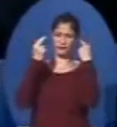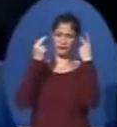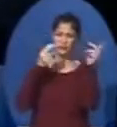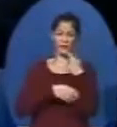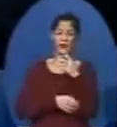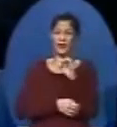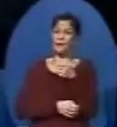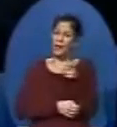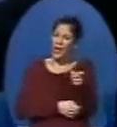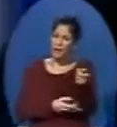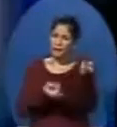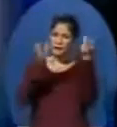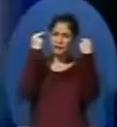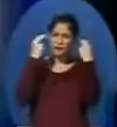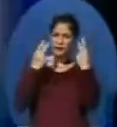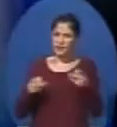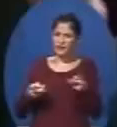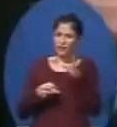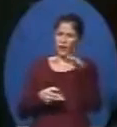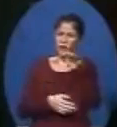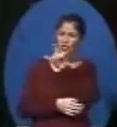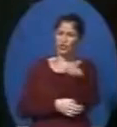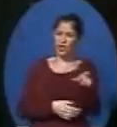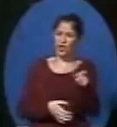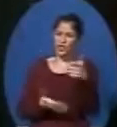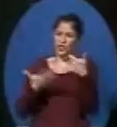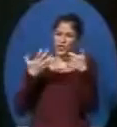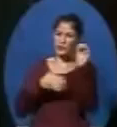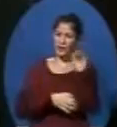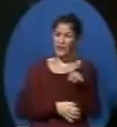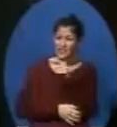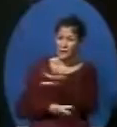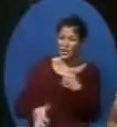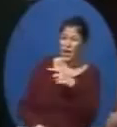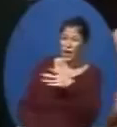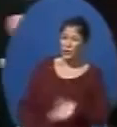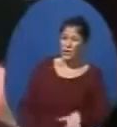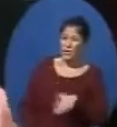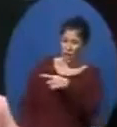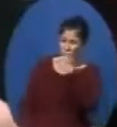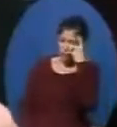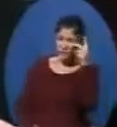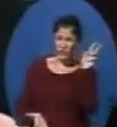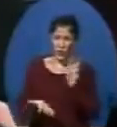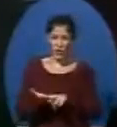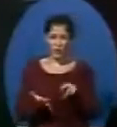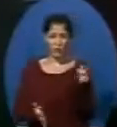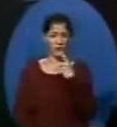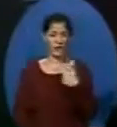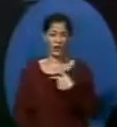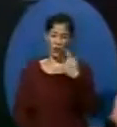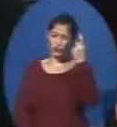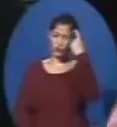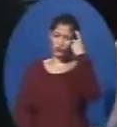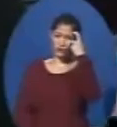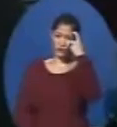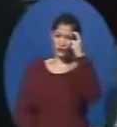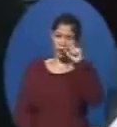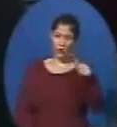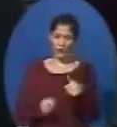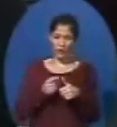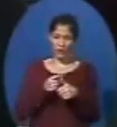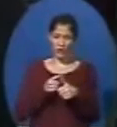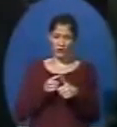לאולמרט עכשיו בעניין ה-60 אלה. בדיוק. אז זה מה שאתה רוצה? אז אתה חושב שזה הנעשה צדק? אני חושב שקודם כל, אנחנו,